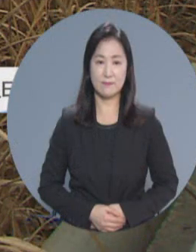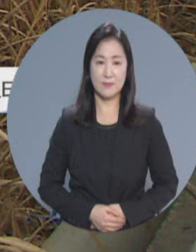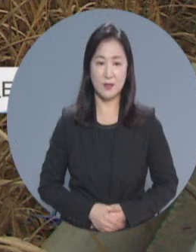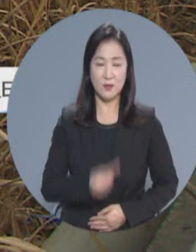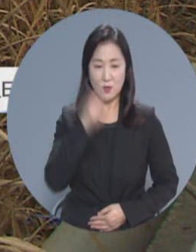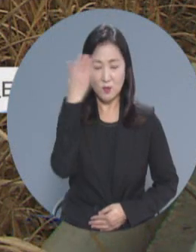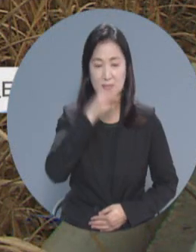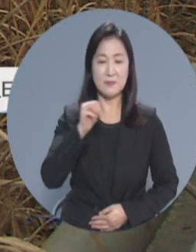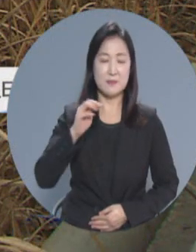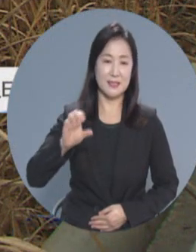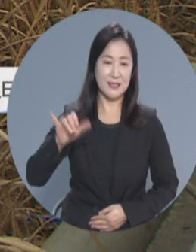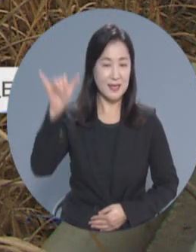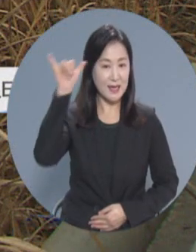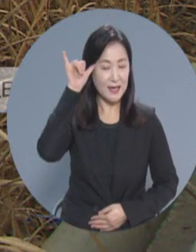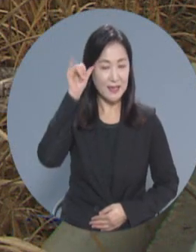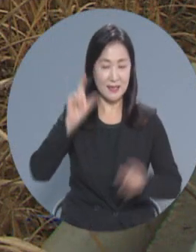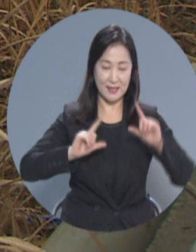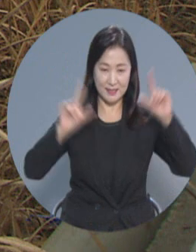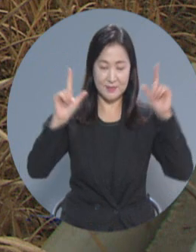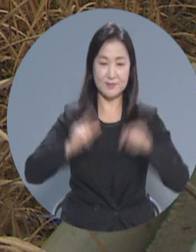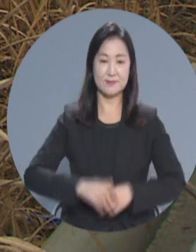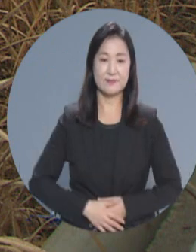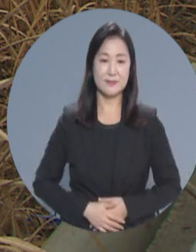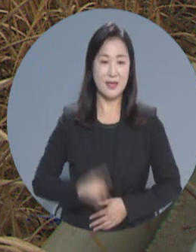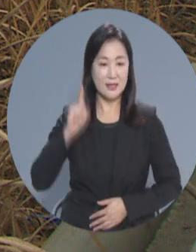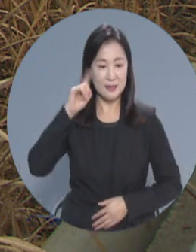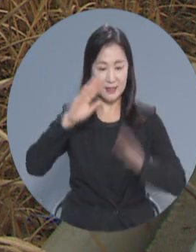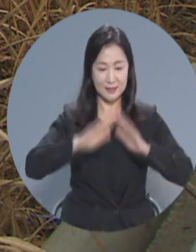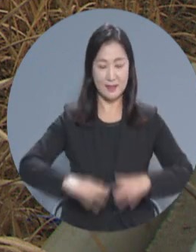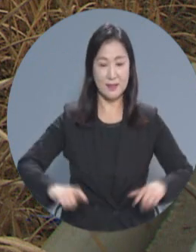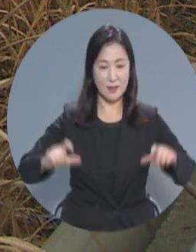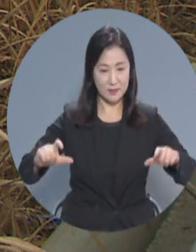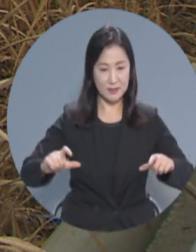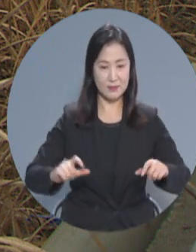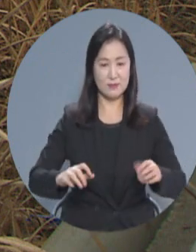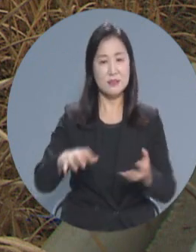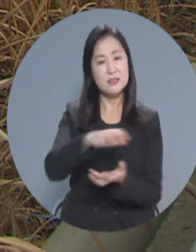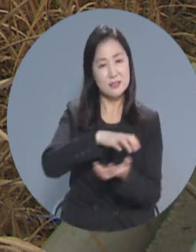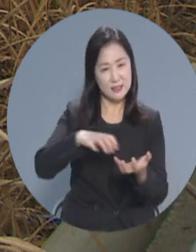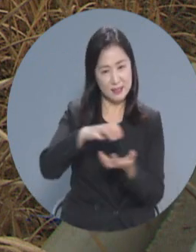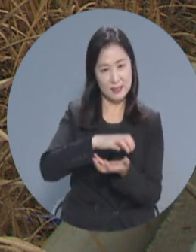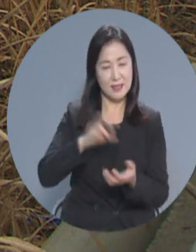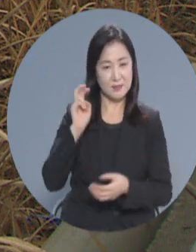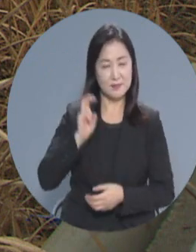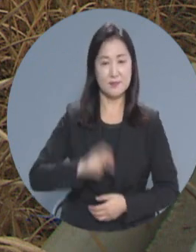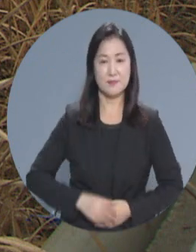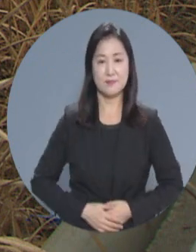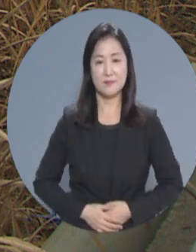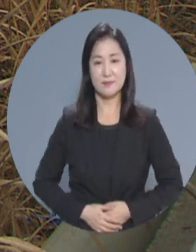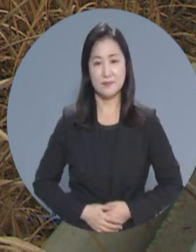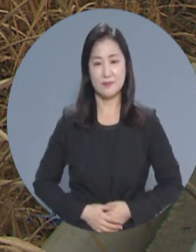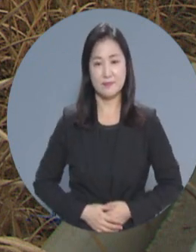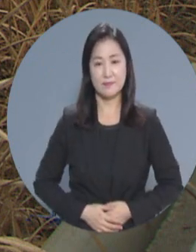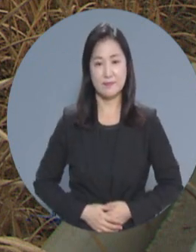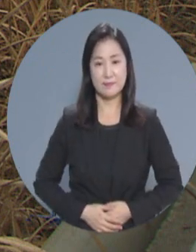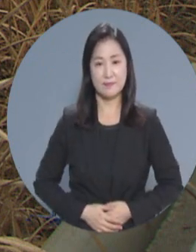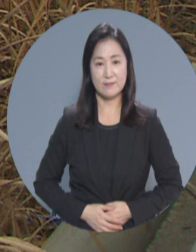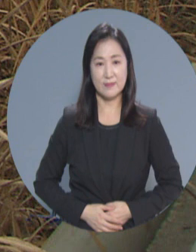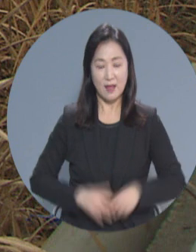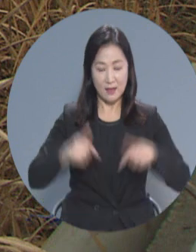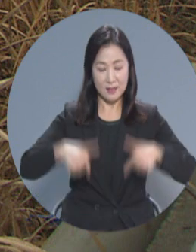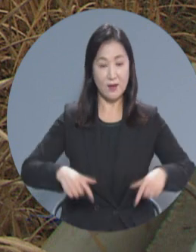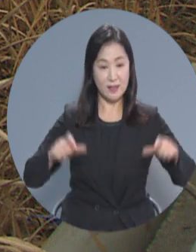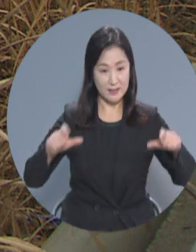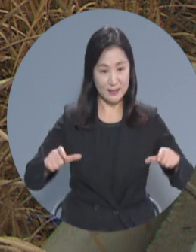여수 MBC AI 내일의 날씨입니다. 내일 전남 지역은 대체로 흐린 날씨를 보이겠습니다. 다만 서해안에는